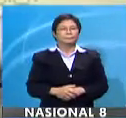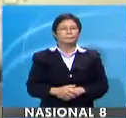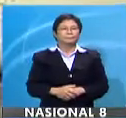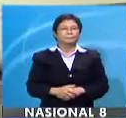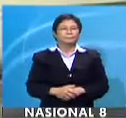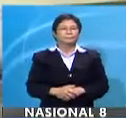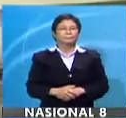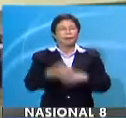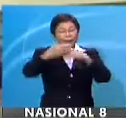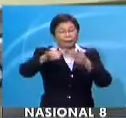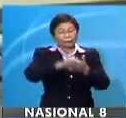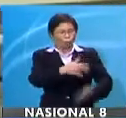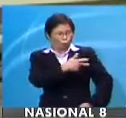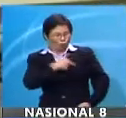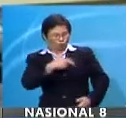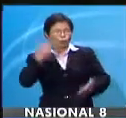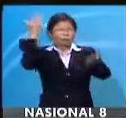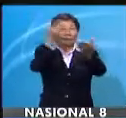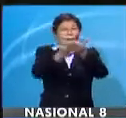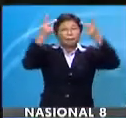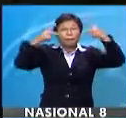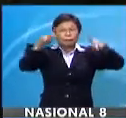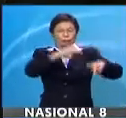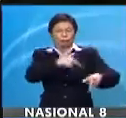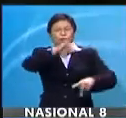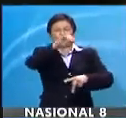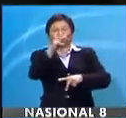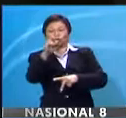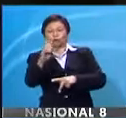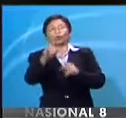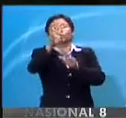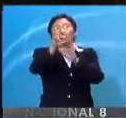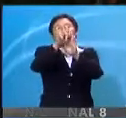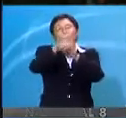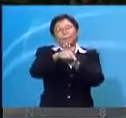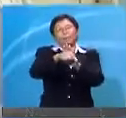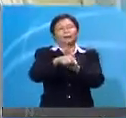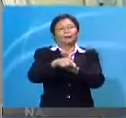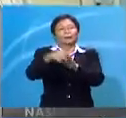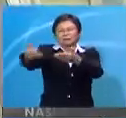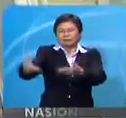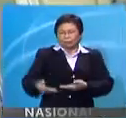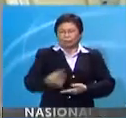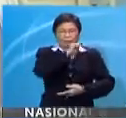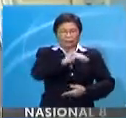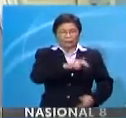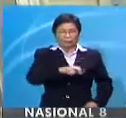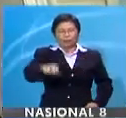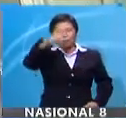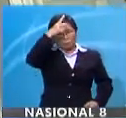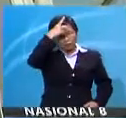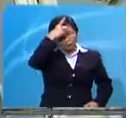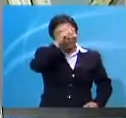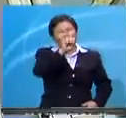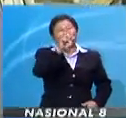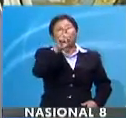Ini diikuti Indonesia ketibaan Presidennya Joko Widodo 20 minit berselang disambut Timbalan Menteri Pengangkutan Dato'